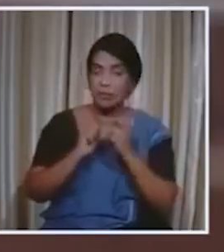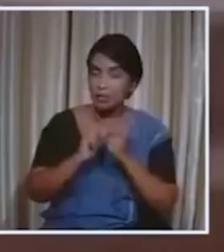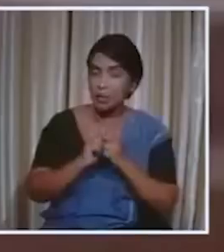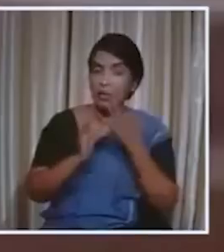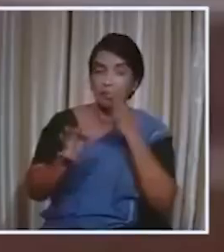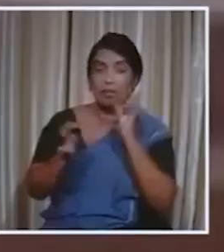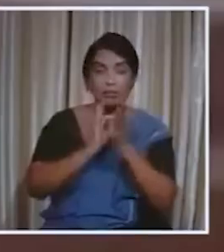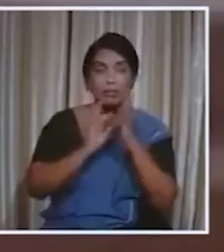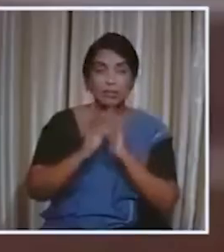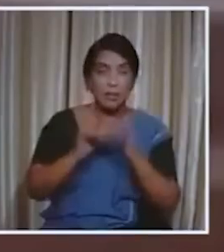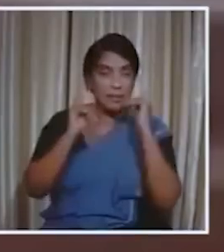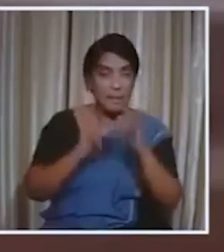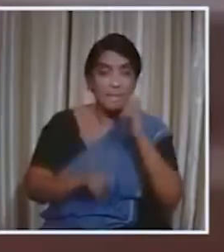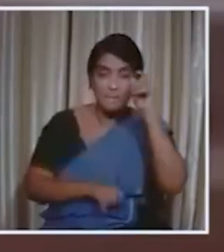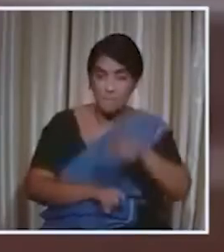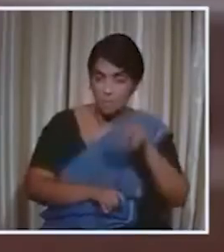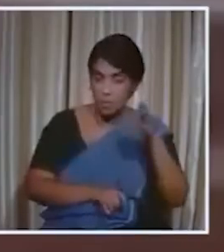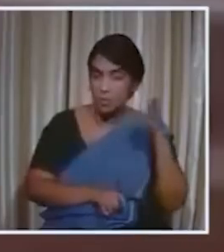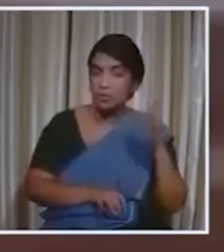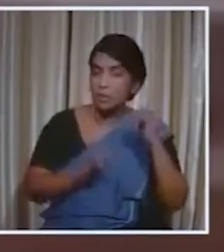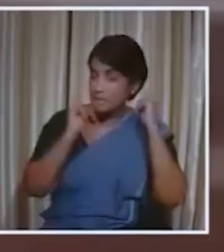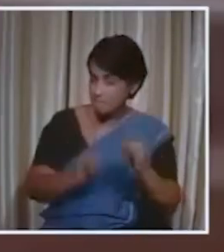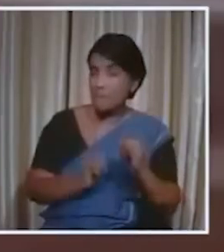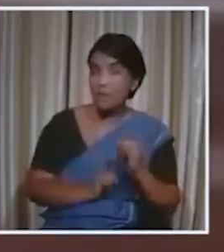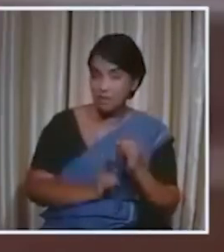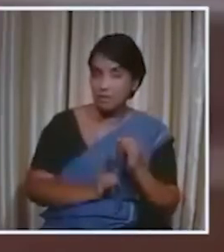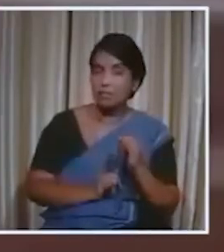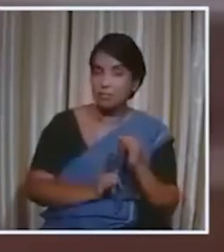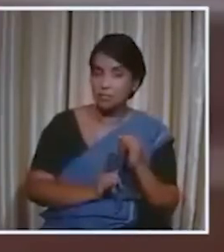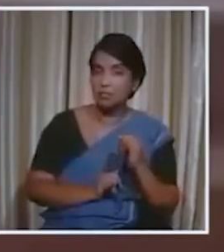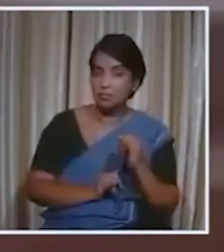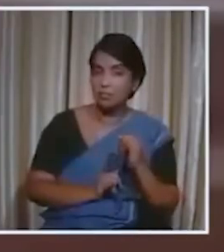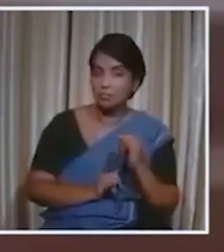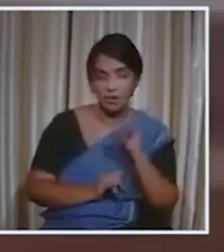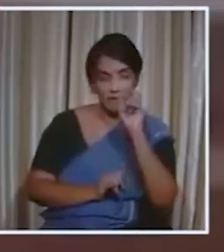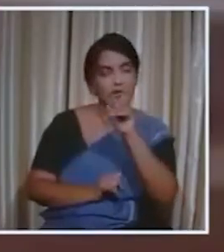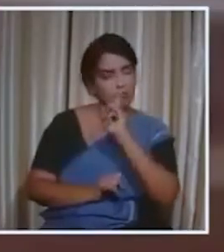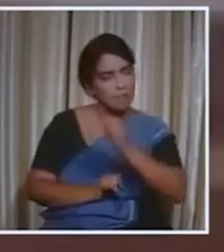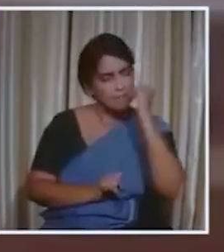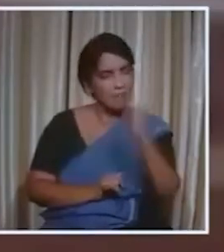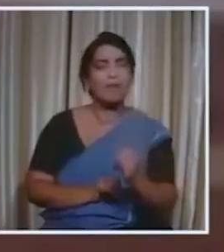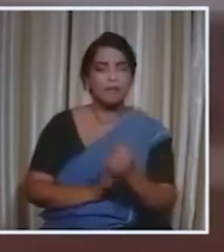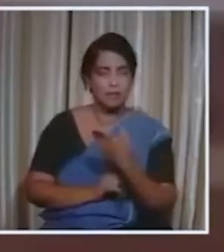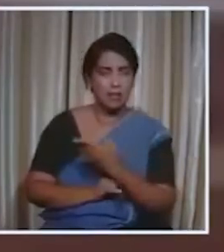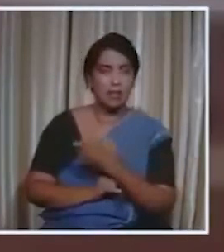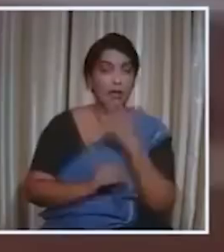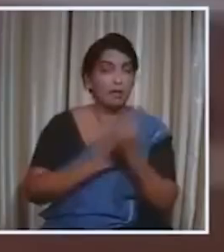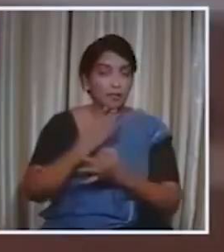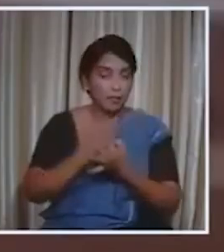ගිනි තියලා කාලකන්නි මිනිස්සු කාලකන්නි කියලා වචනේ පාවිච්චි කරනවා මම මොකද